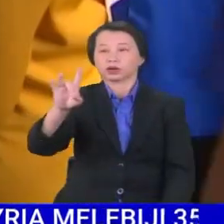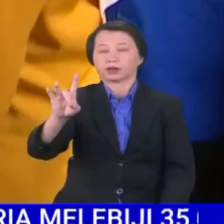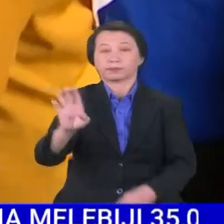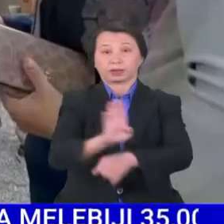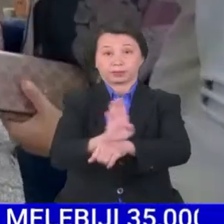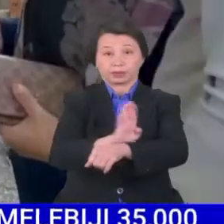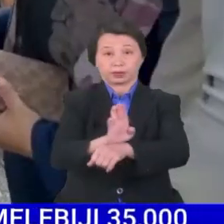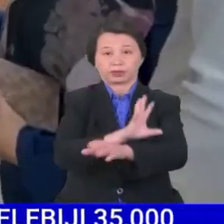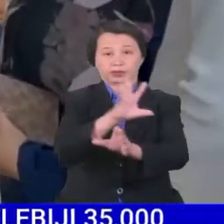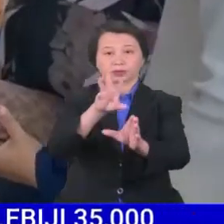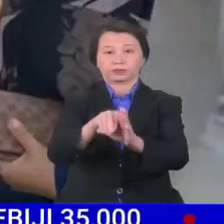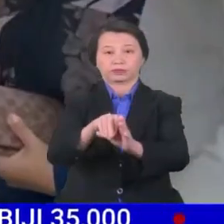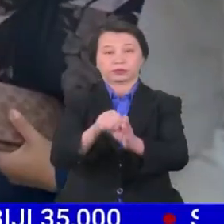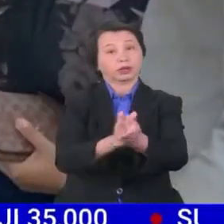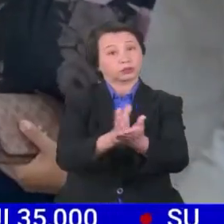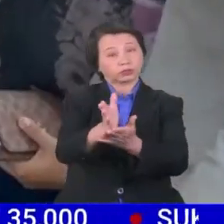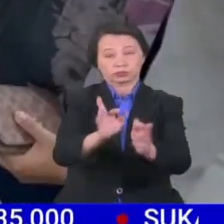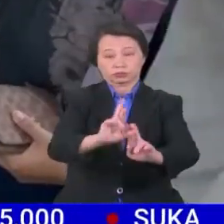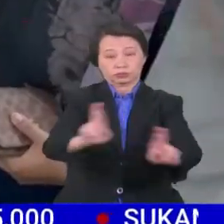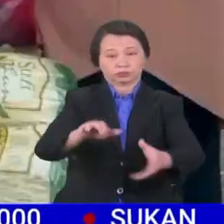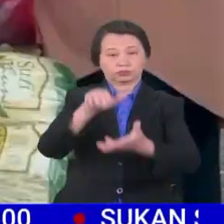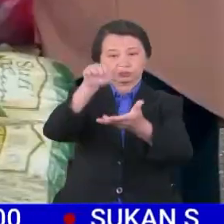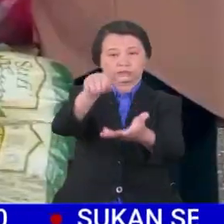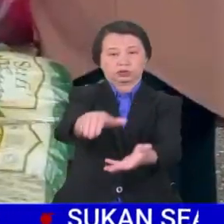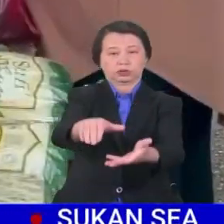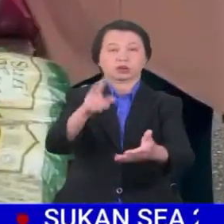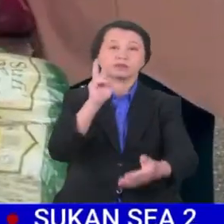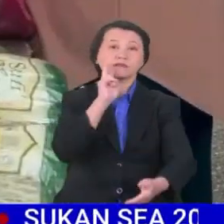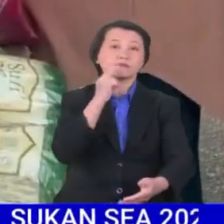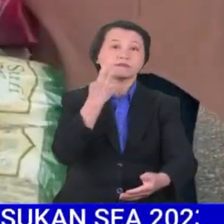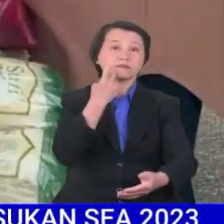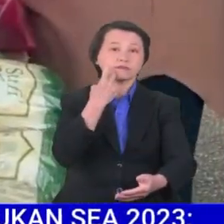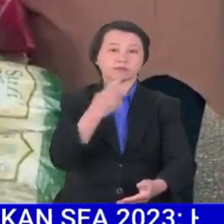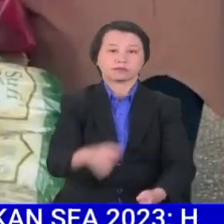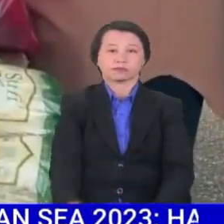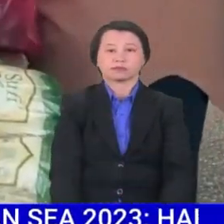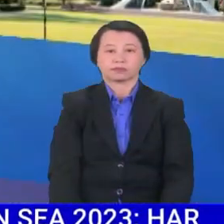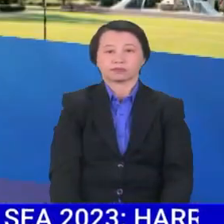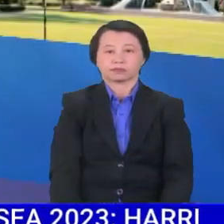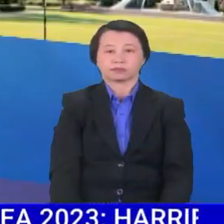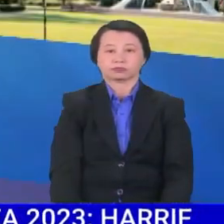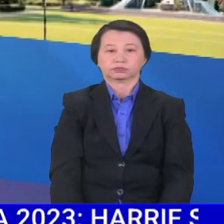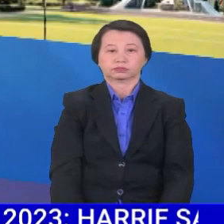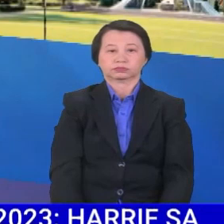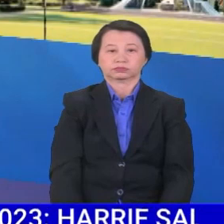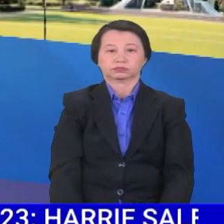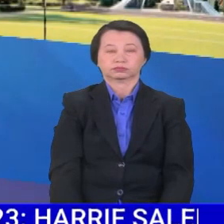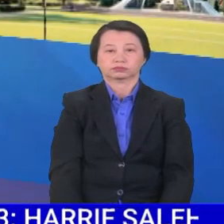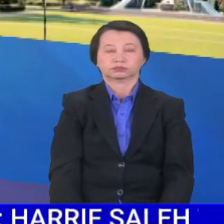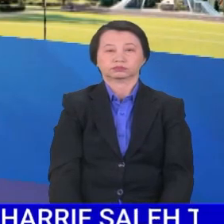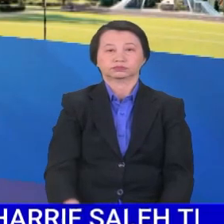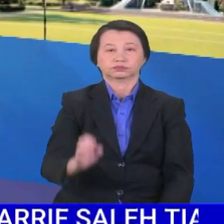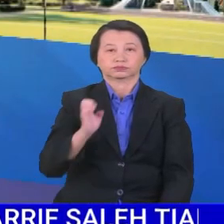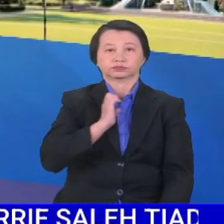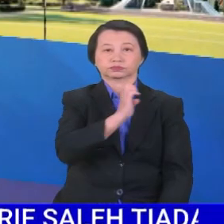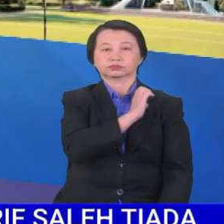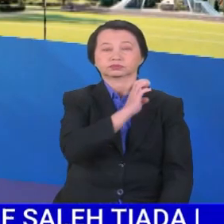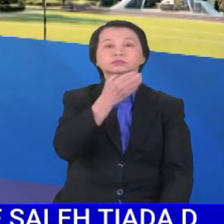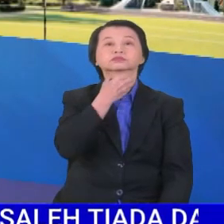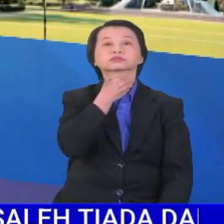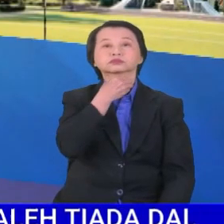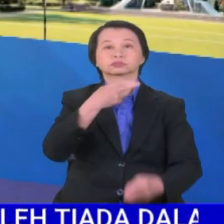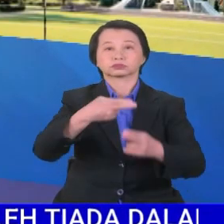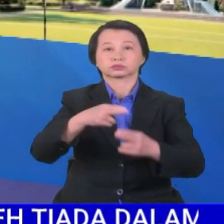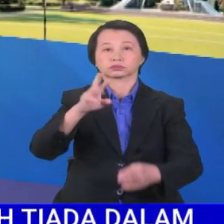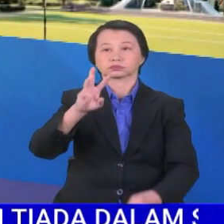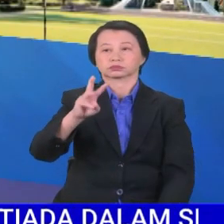usahawan terlibat secara langsung menyediakan bekalan sayur-sayuran. Dalam pada itu, Esko Perak Wu